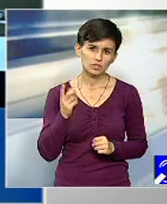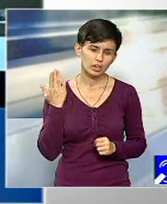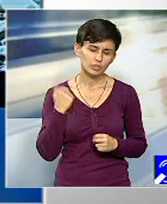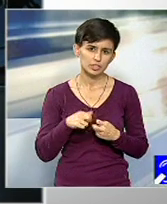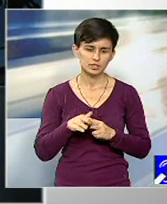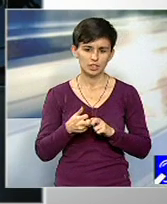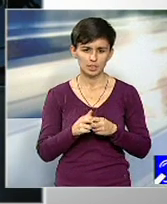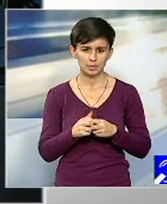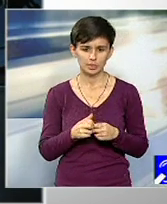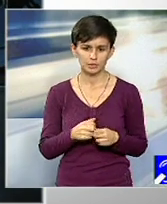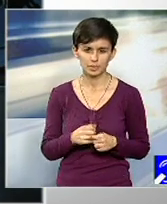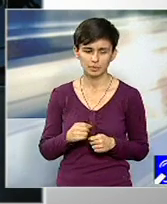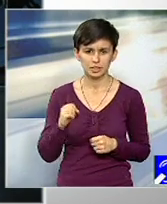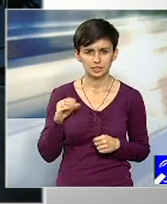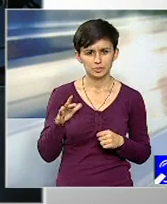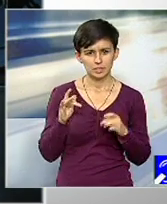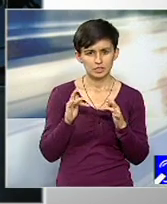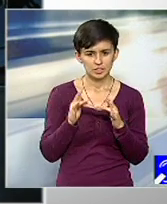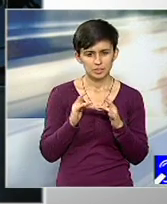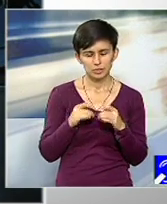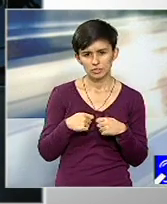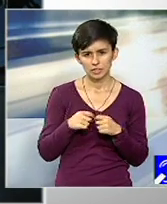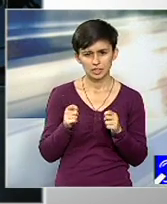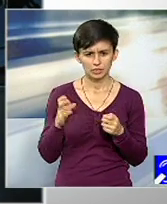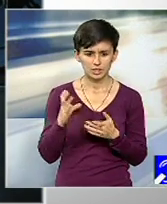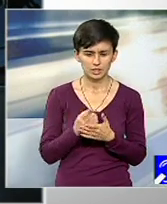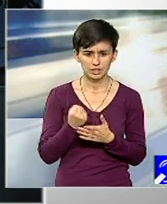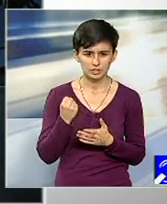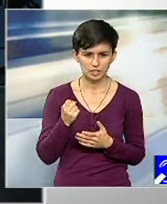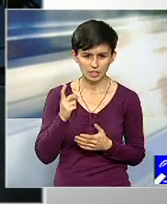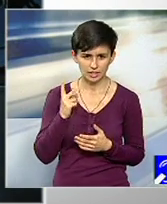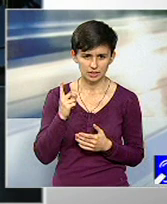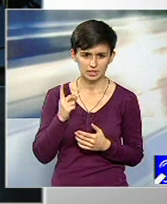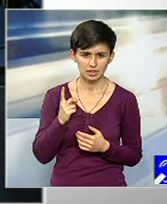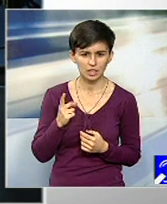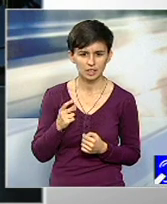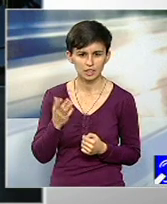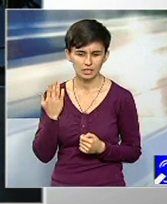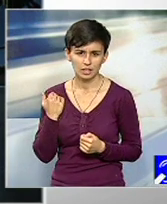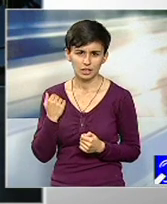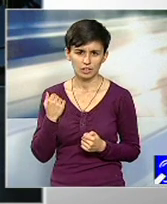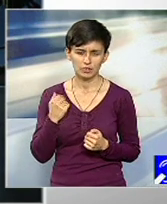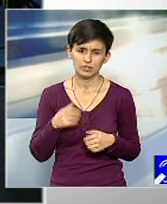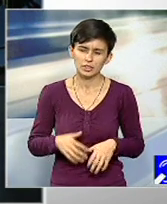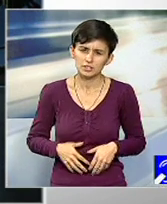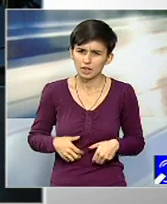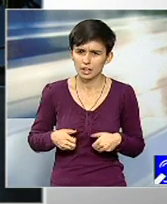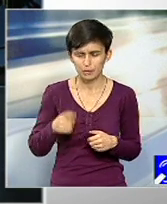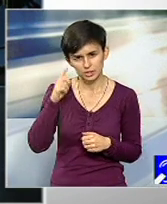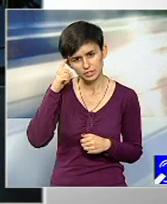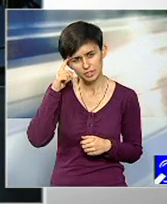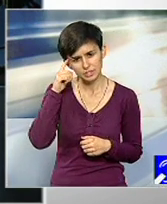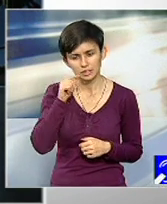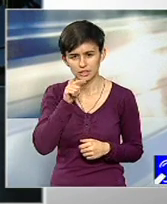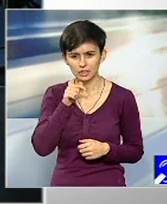probleme, nu-i așa, 15 meciuri toate câștigate, dar totuși au fost emoții pe undeva, v-ați gândit că sunt